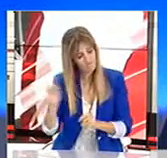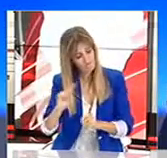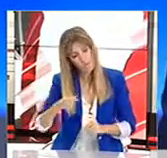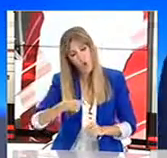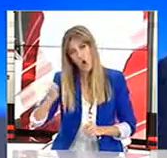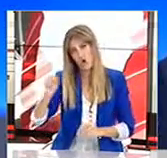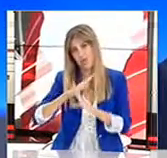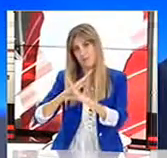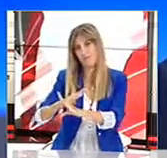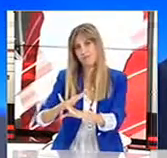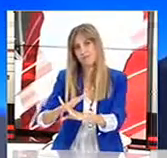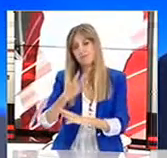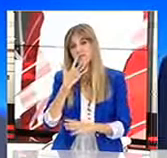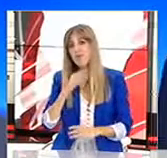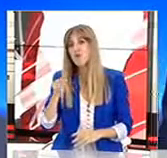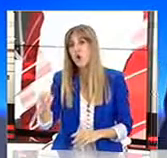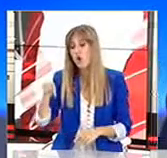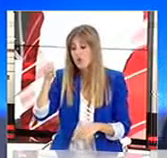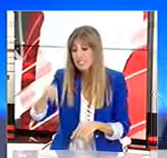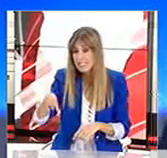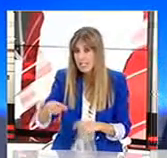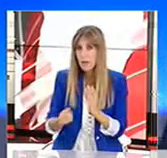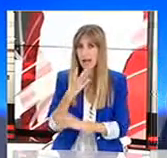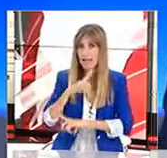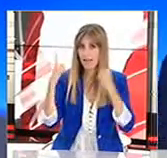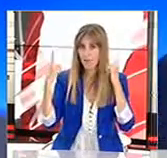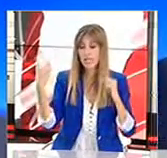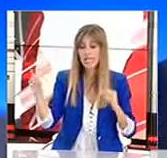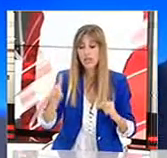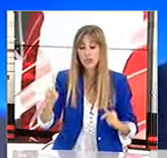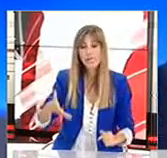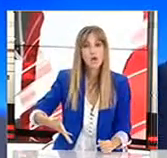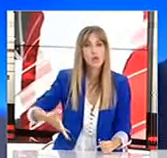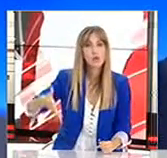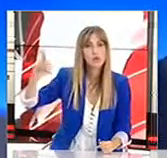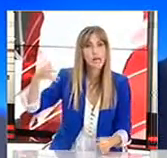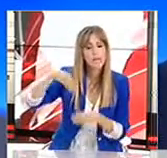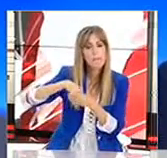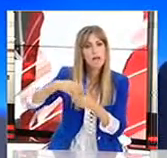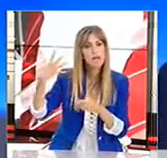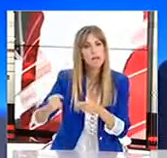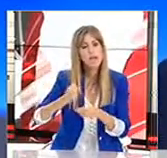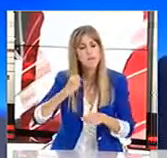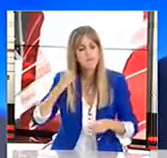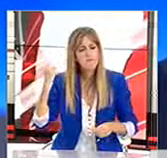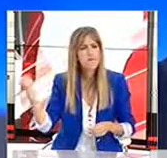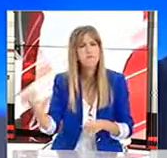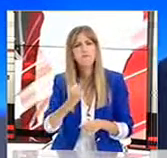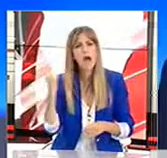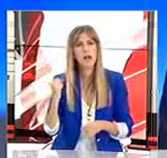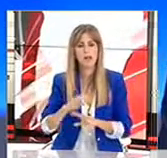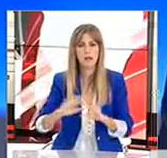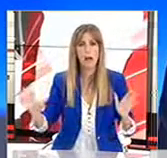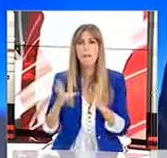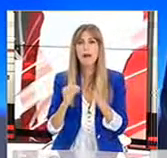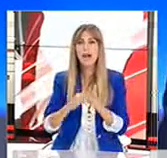νεοφιλελεύθερη, ακραία δεξιά. Νέα Δημοκρατία του κ. Μητσοτάκη και του κ. Άδωνη Γεωργιάδη είναι ένα